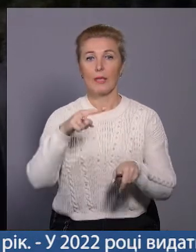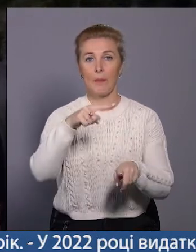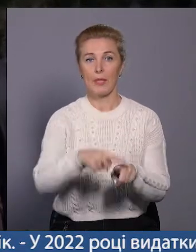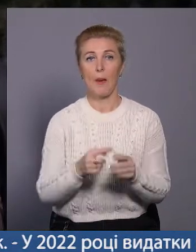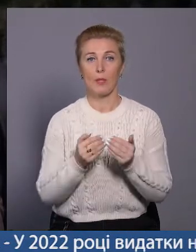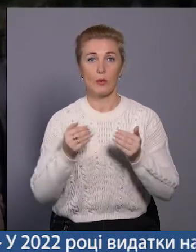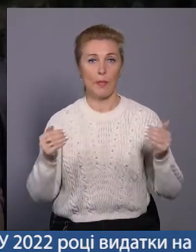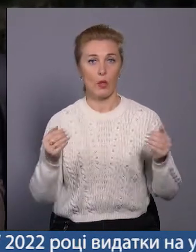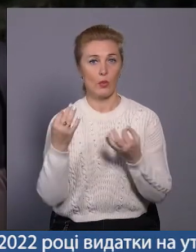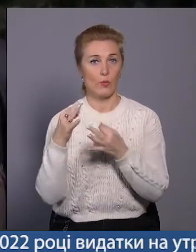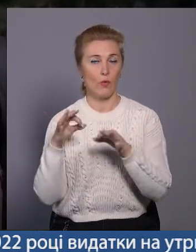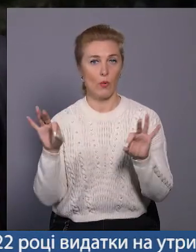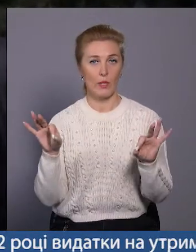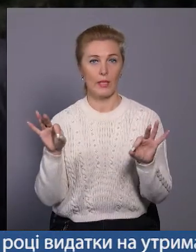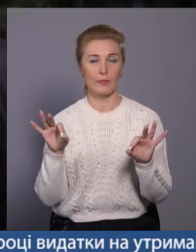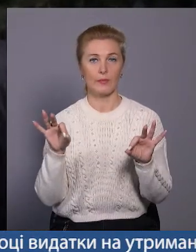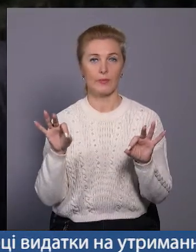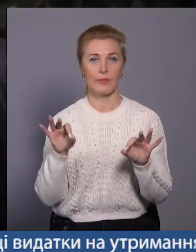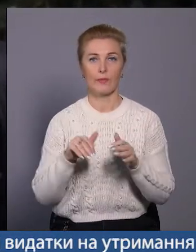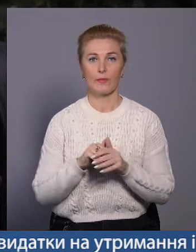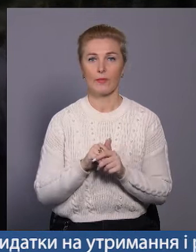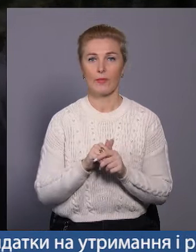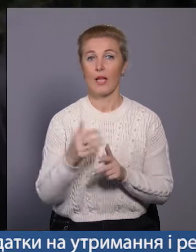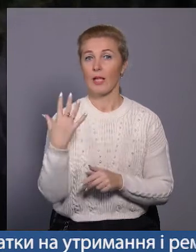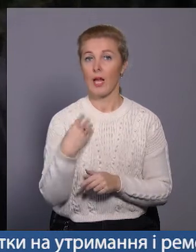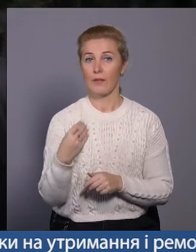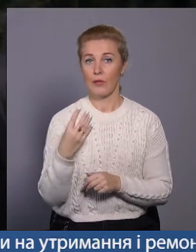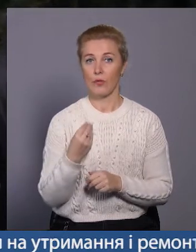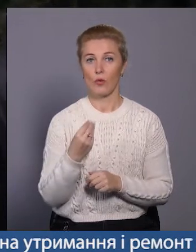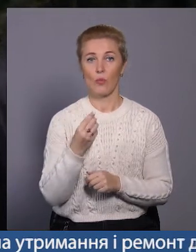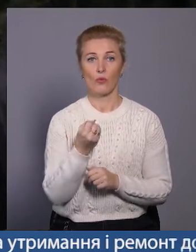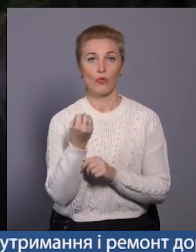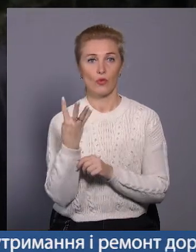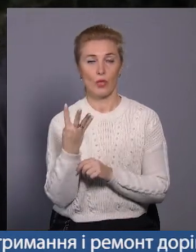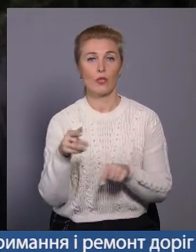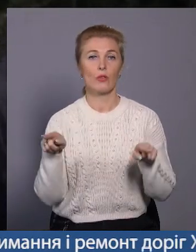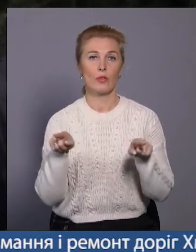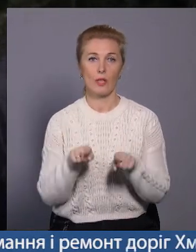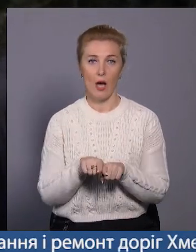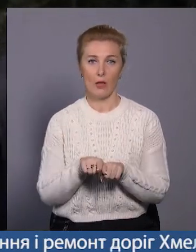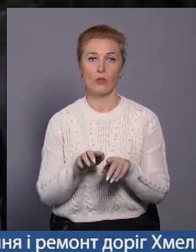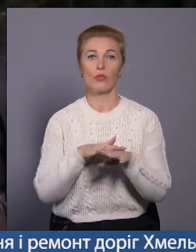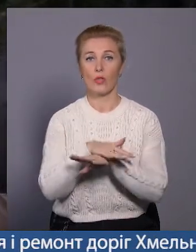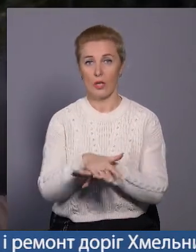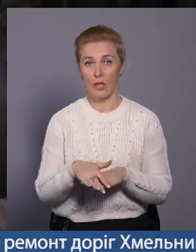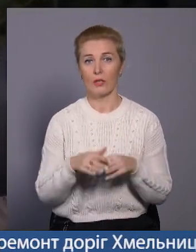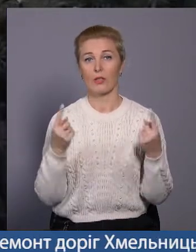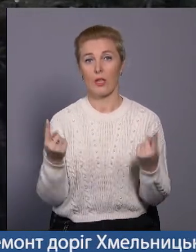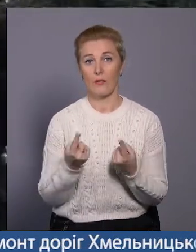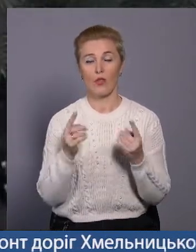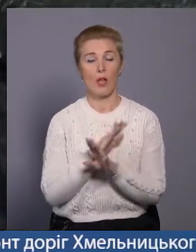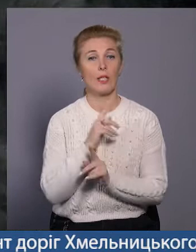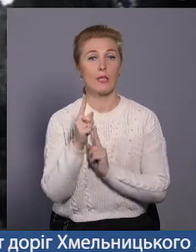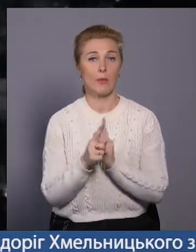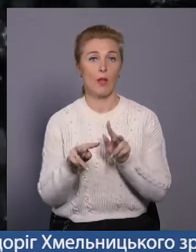проспекту Миру і Свободи, на Львівському шосе 14, там також, ну, риночки зазвичай не змінні, як в